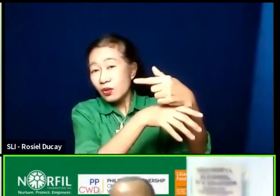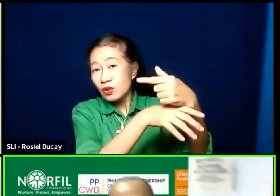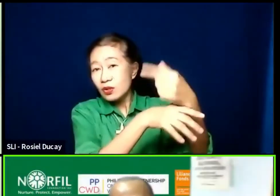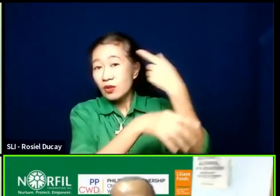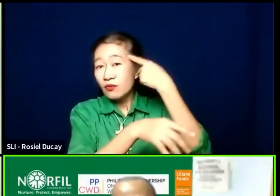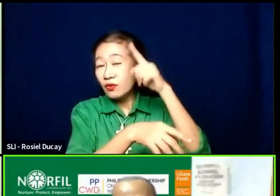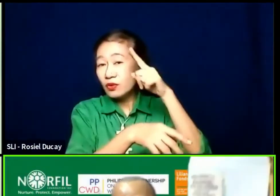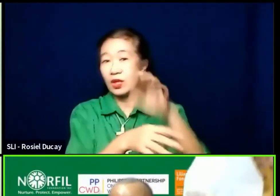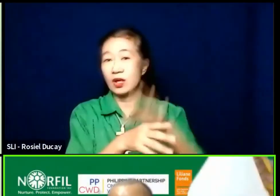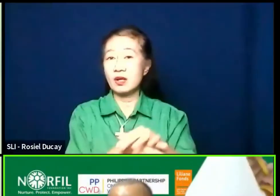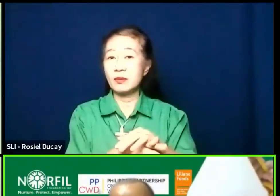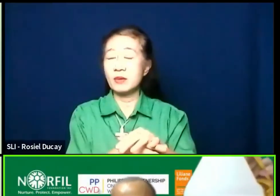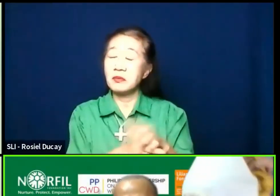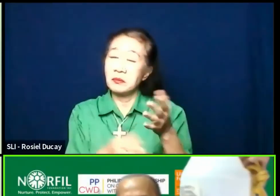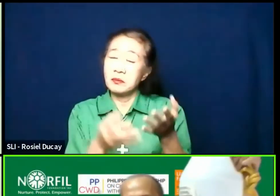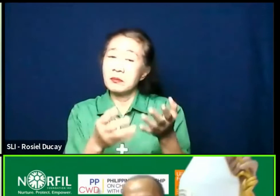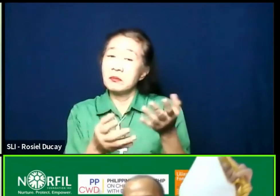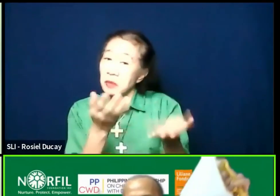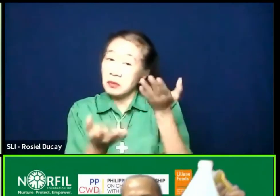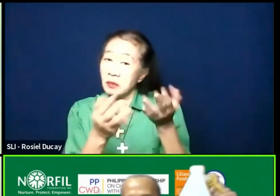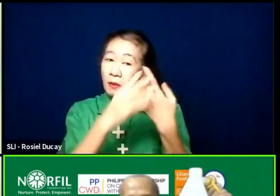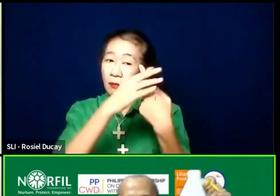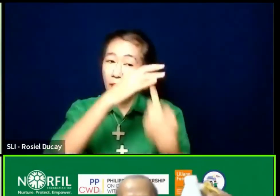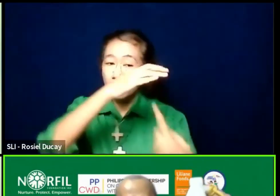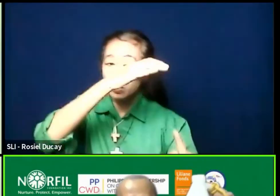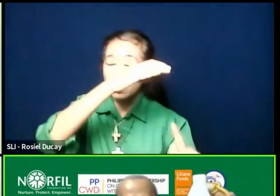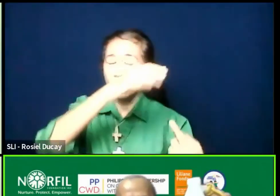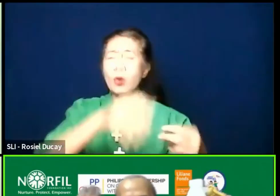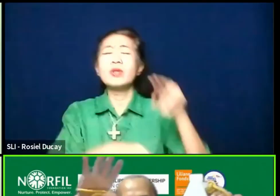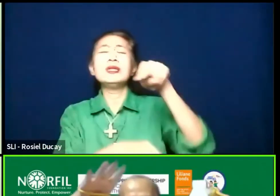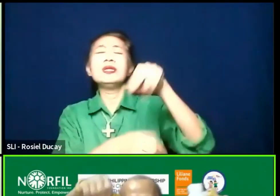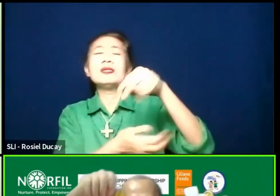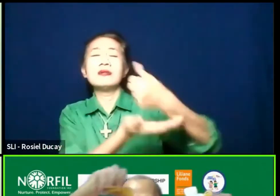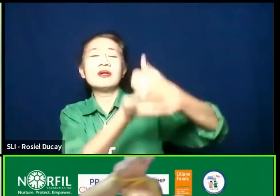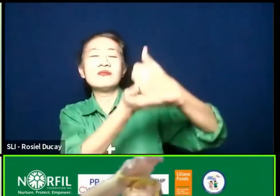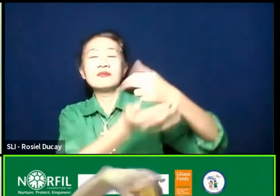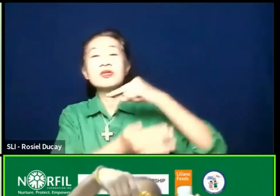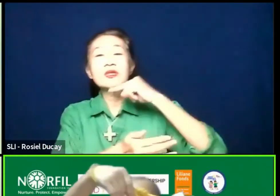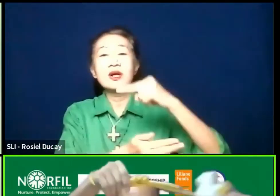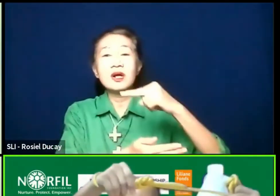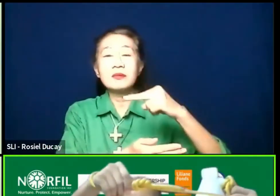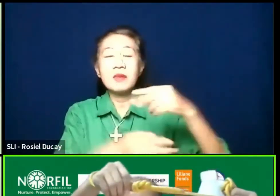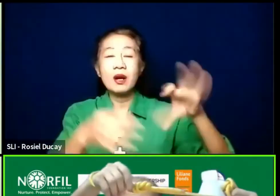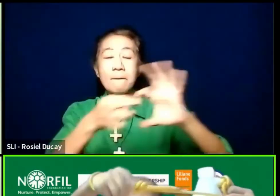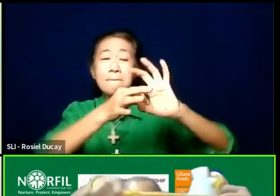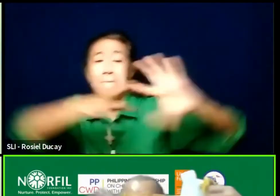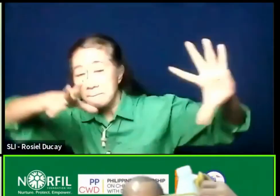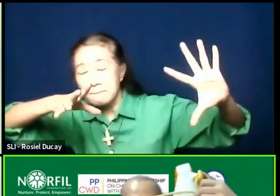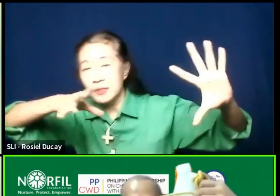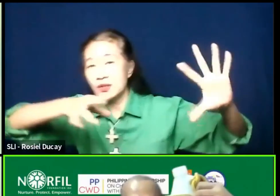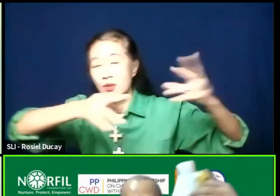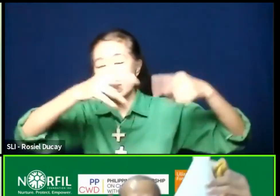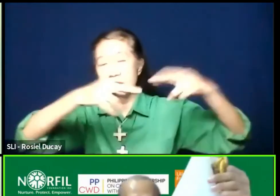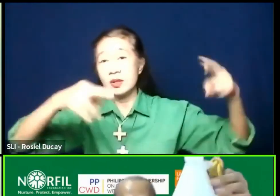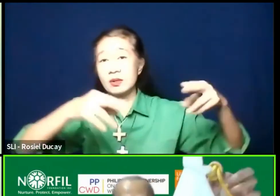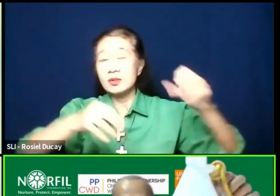nating maaring malunod, okay, or kailangan ng tulong, eh hindi naman pati buong tali ay masama. So at least hawak